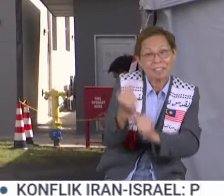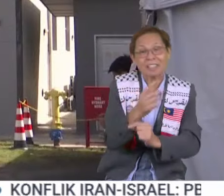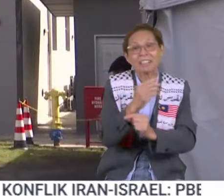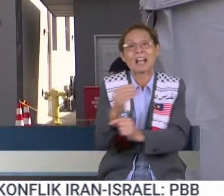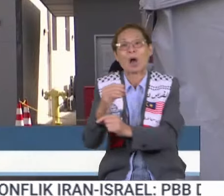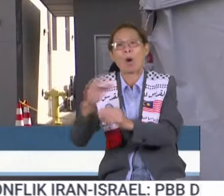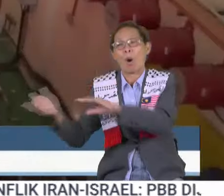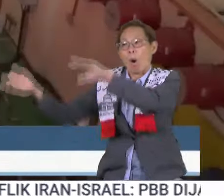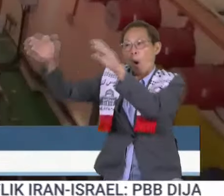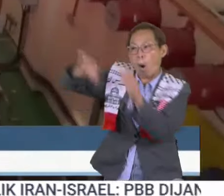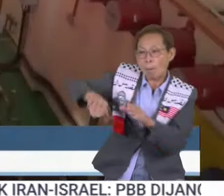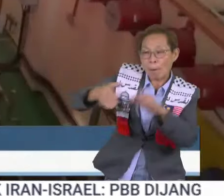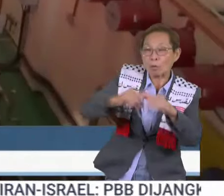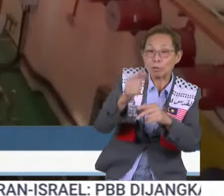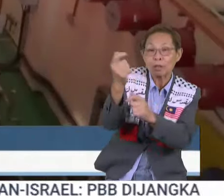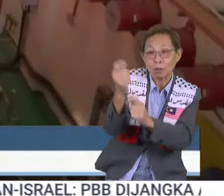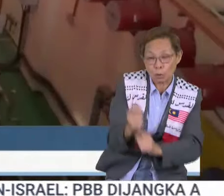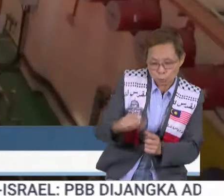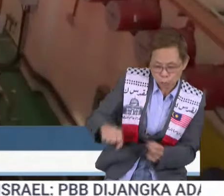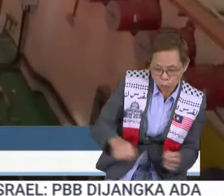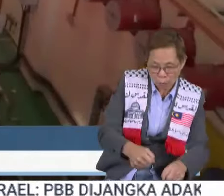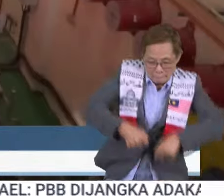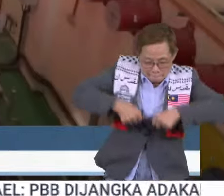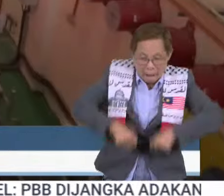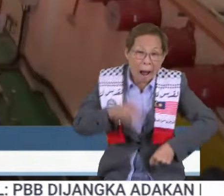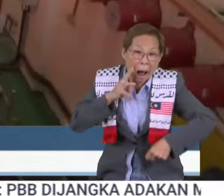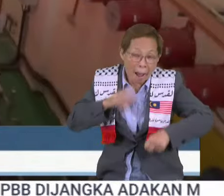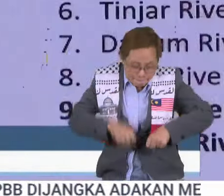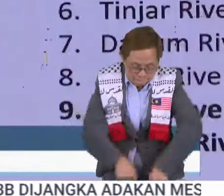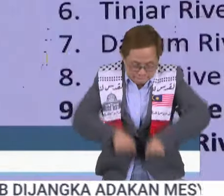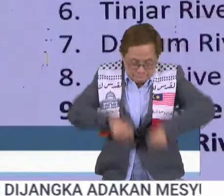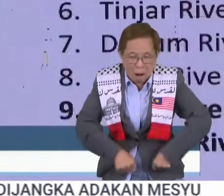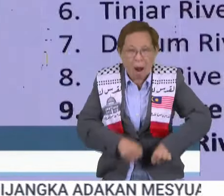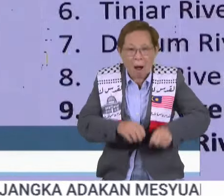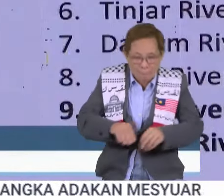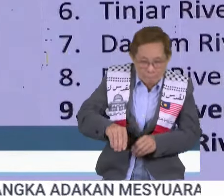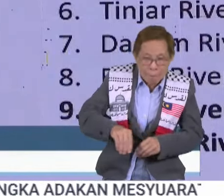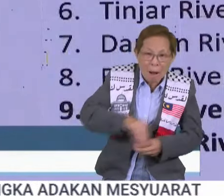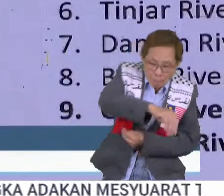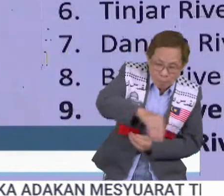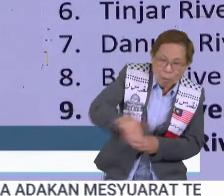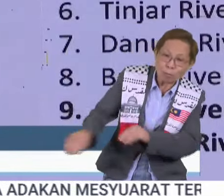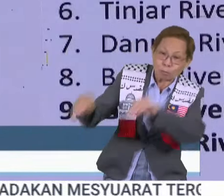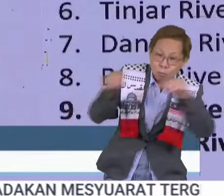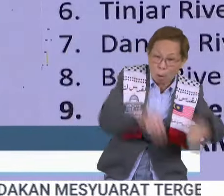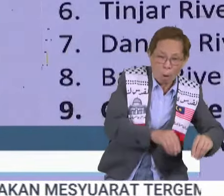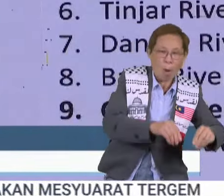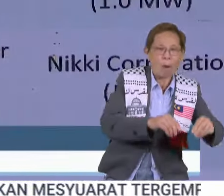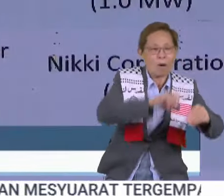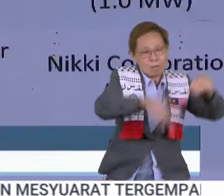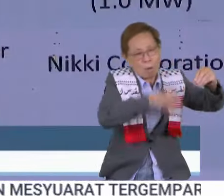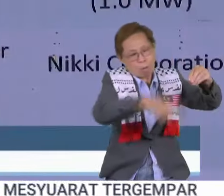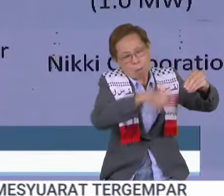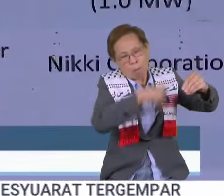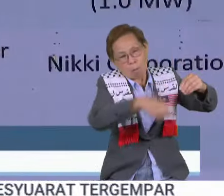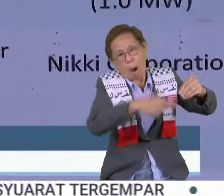Dengan menggunakan graviti, air sungai akan dipam ke sebuah tangki sebelum dialirkan untuk menggerakkan turbin sekaligus mencana